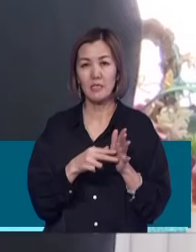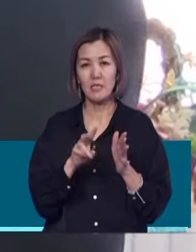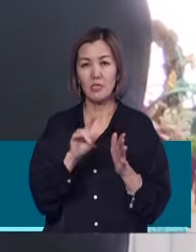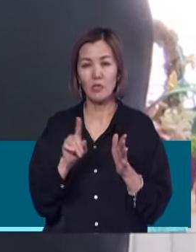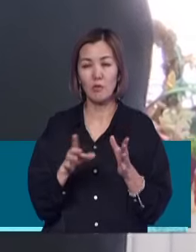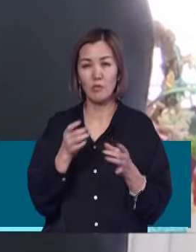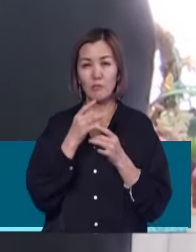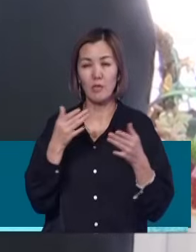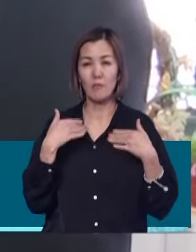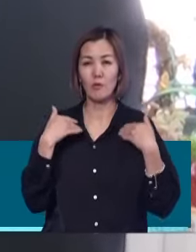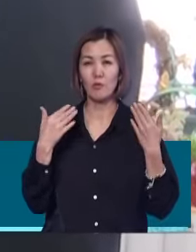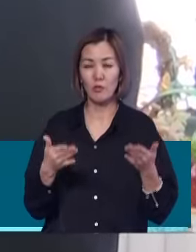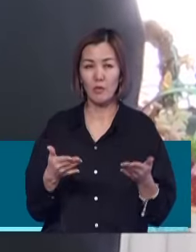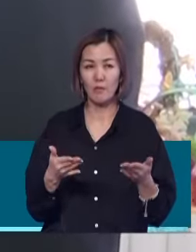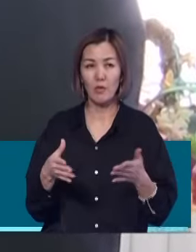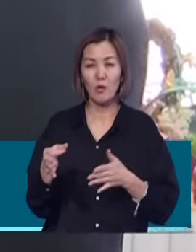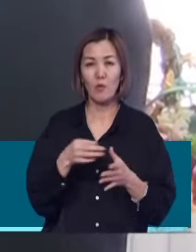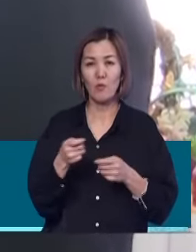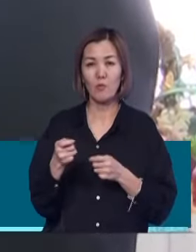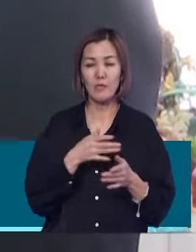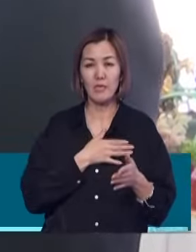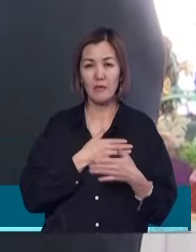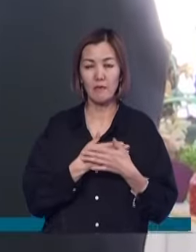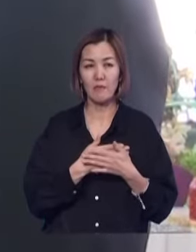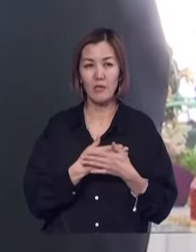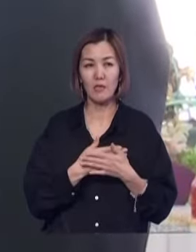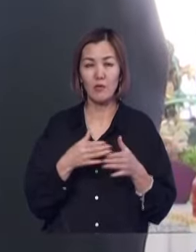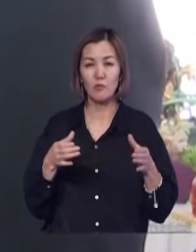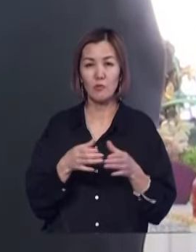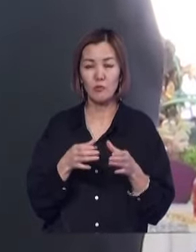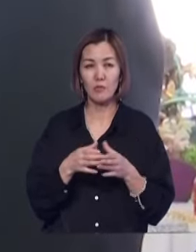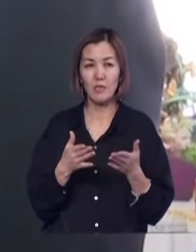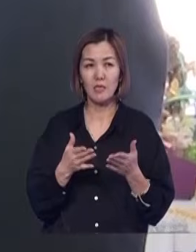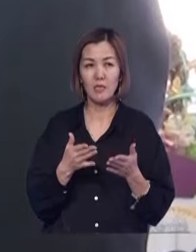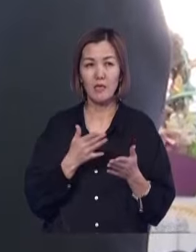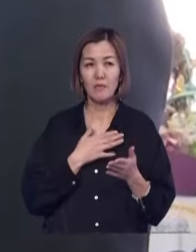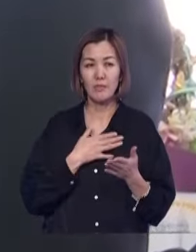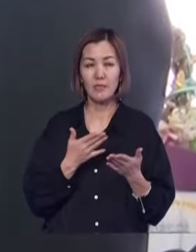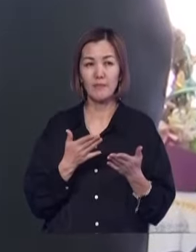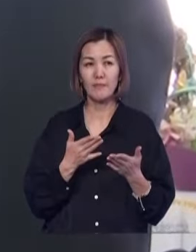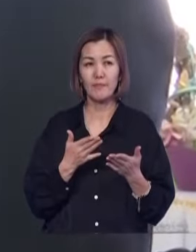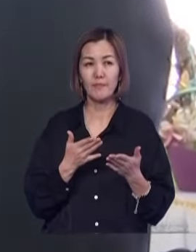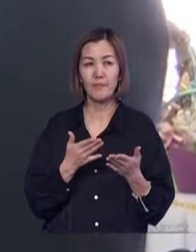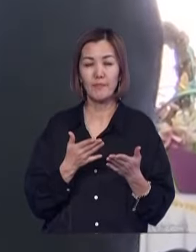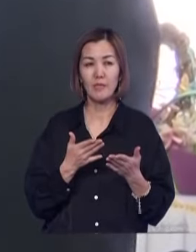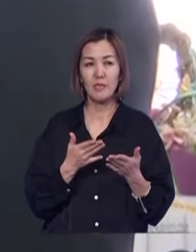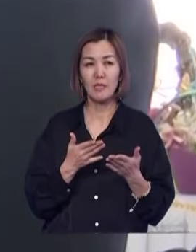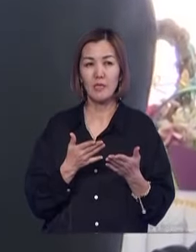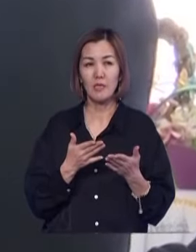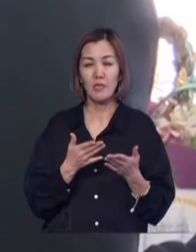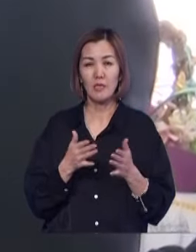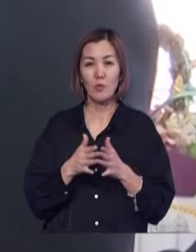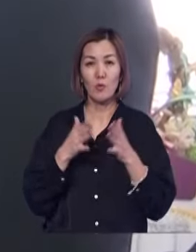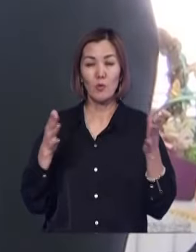құттықтаймын. Атынан, облыс активінің атынан, ұжымның атынан, біздің аппараттың